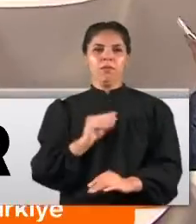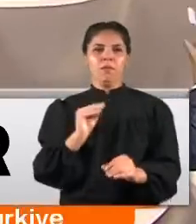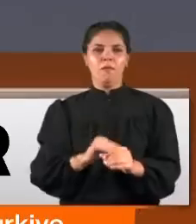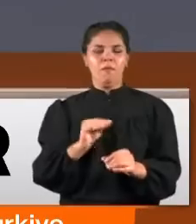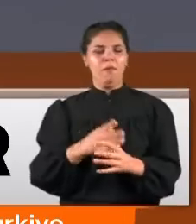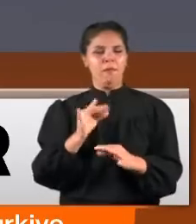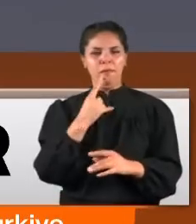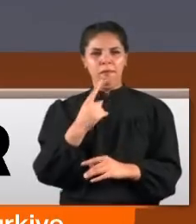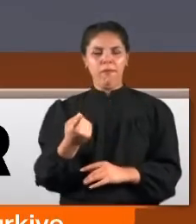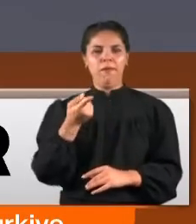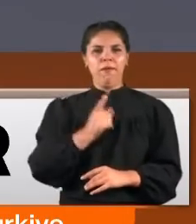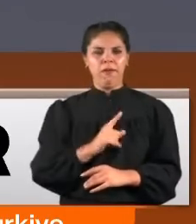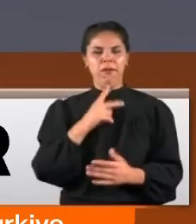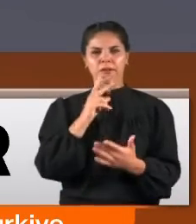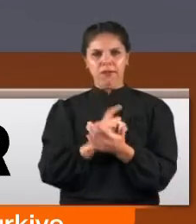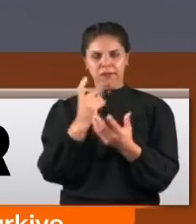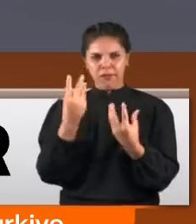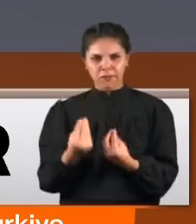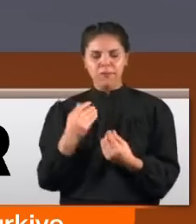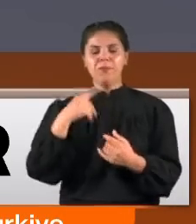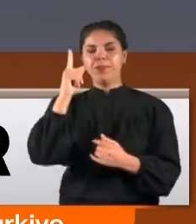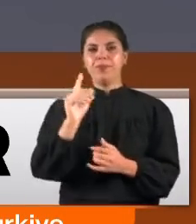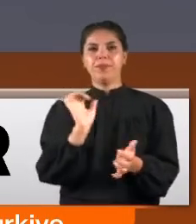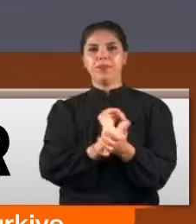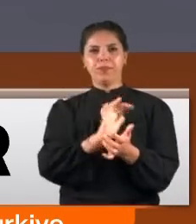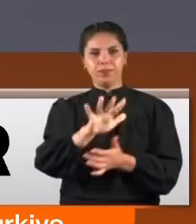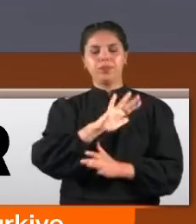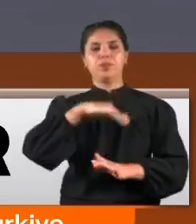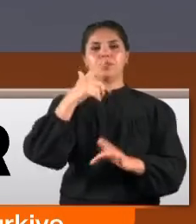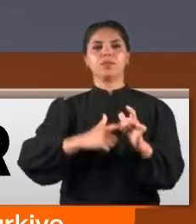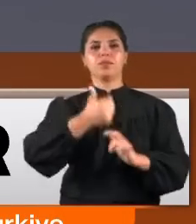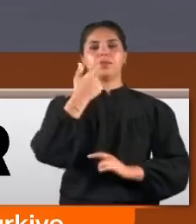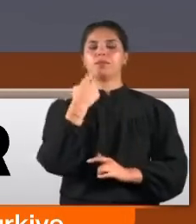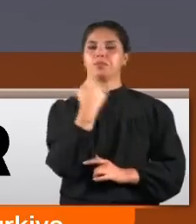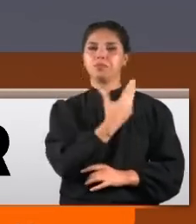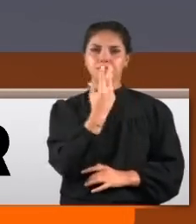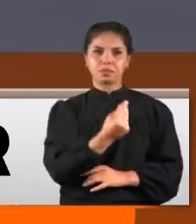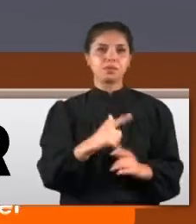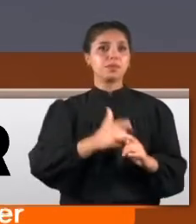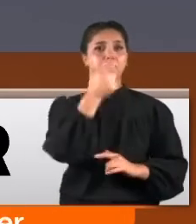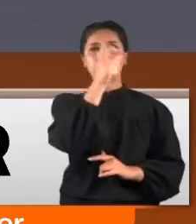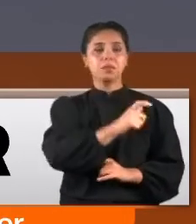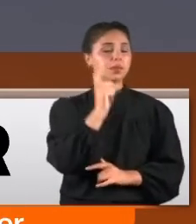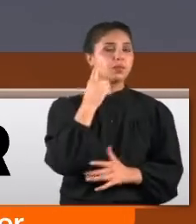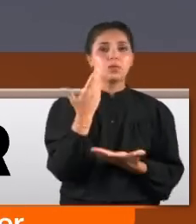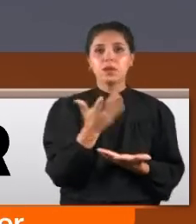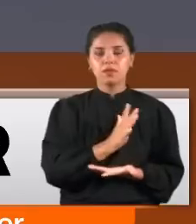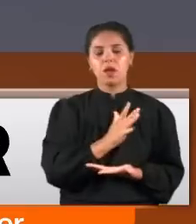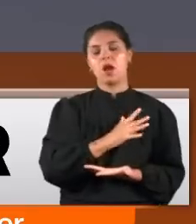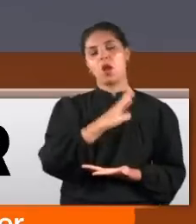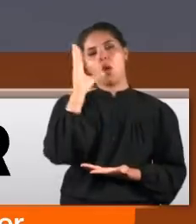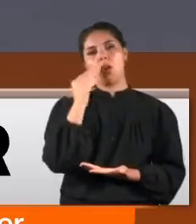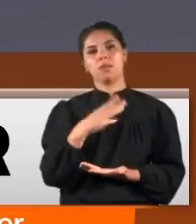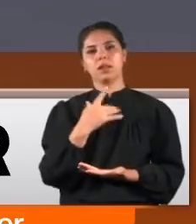açık bıraktı. Adaylığa karar verdiğimde bunu önce ailemle sonra genel başkanla paylaşacağım. Genel başkanın da nasıl düşündüğünü öğrenmek isteyeceğim